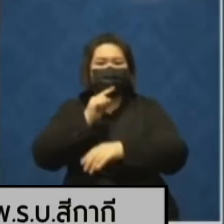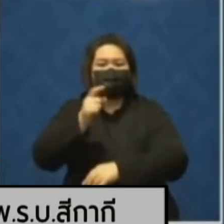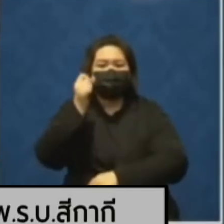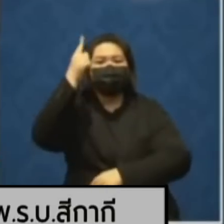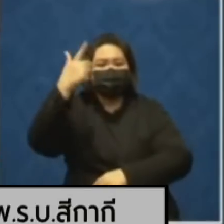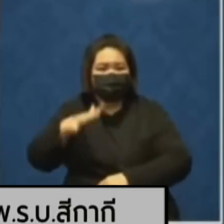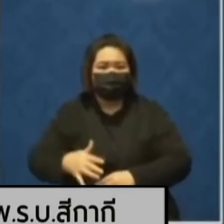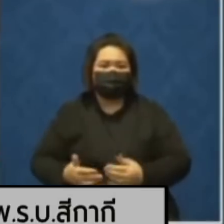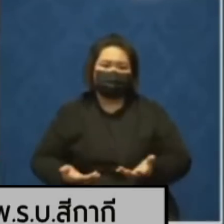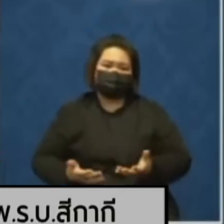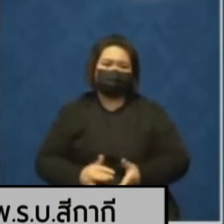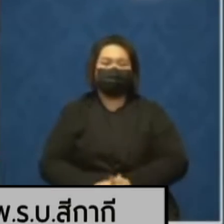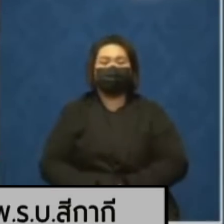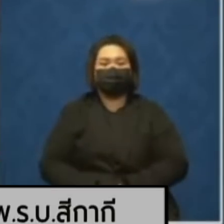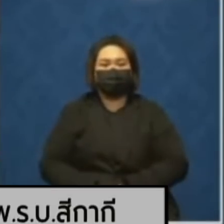คือ